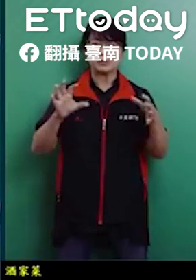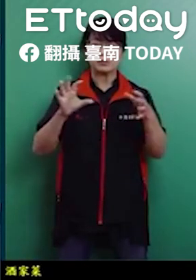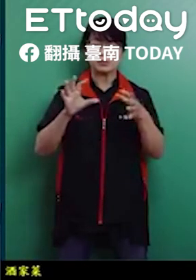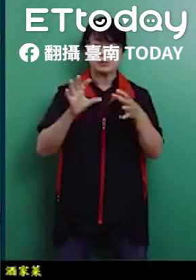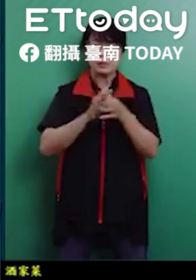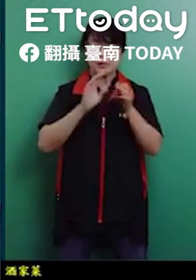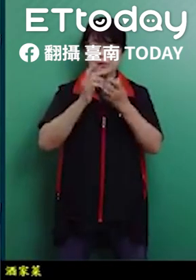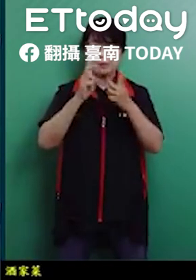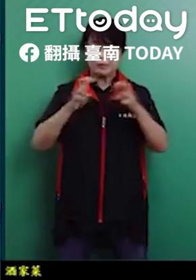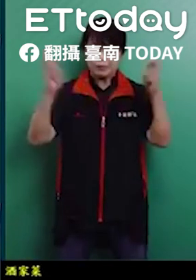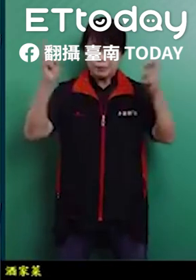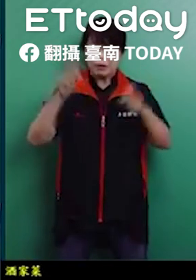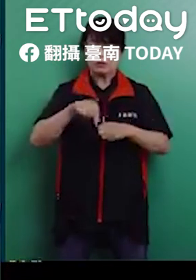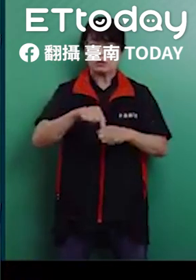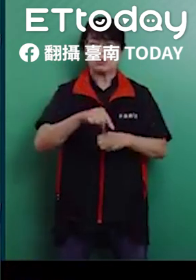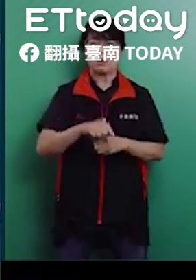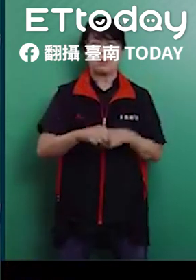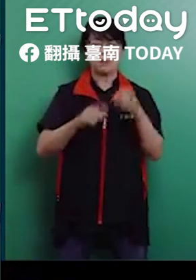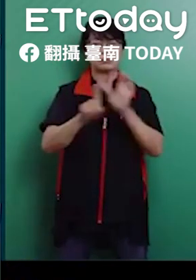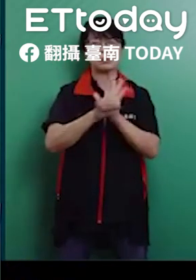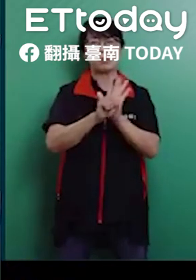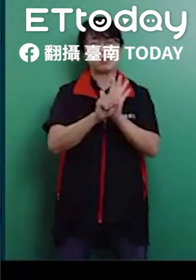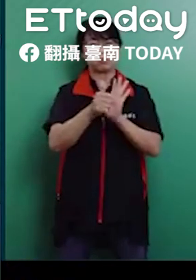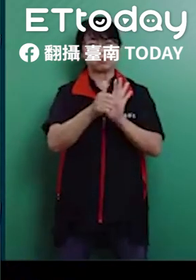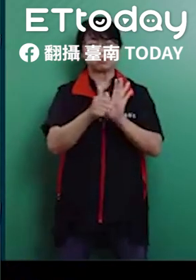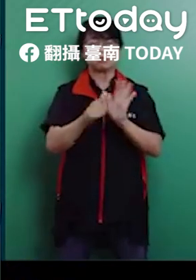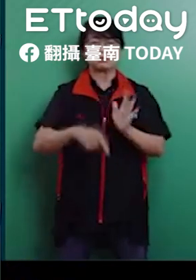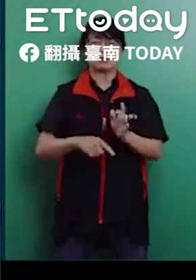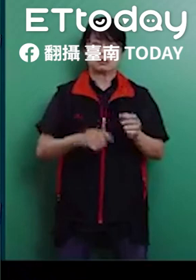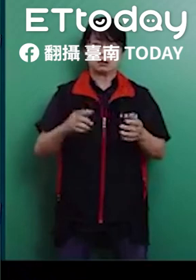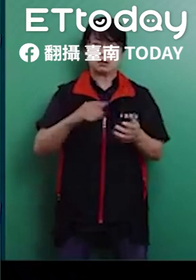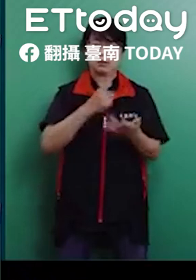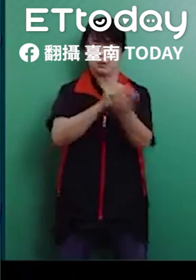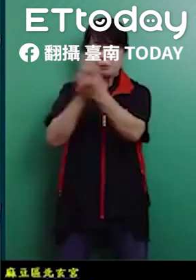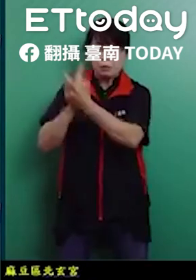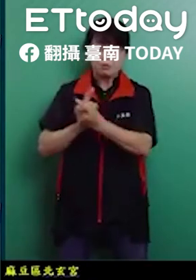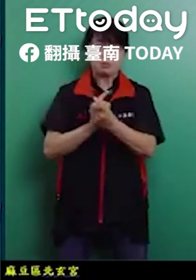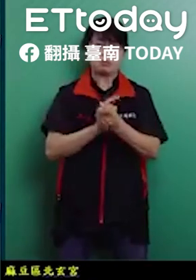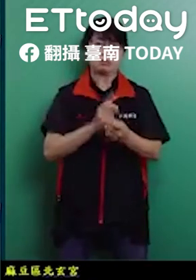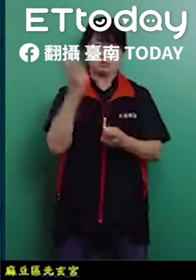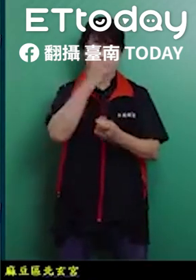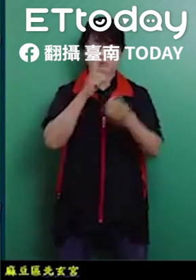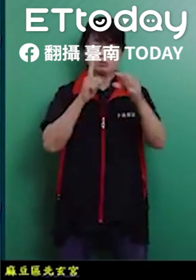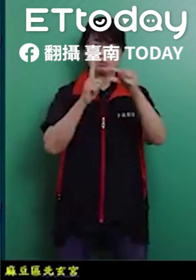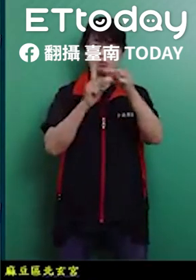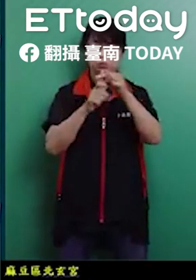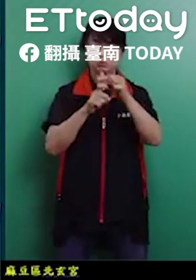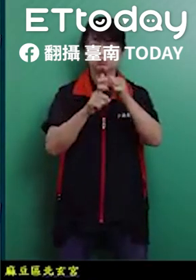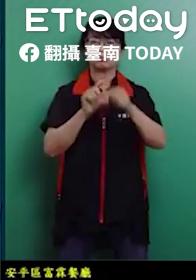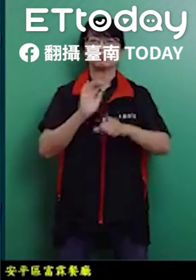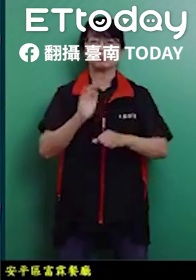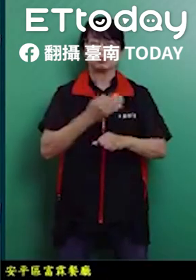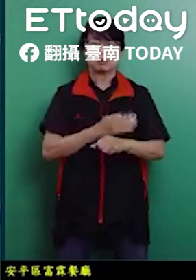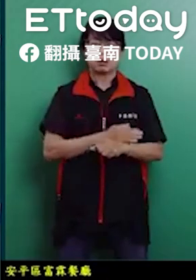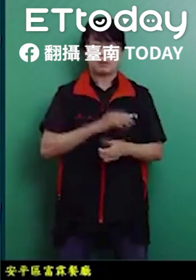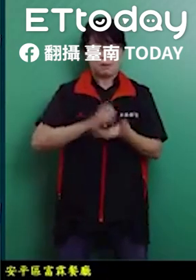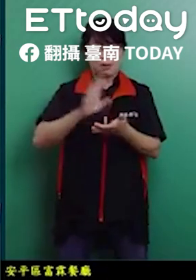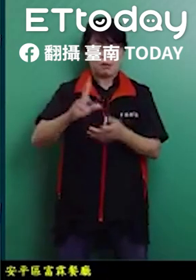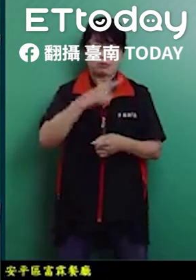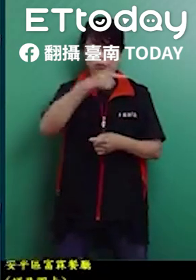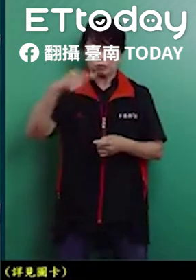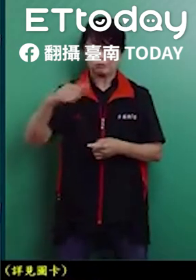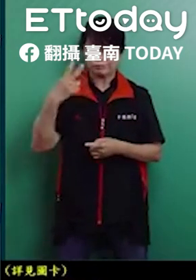迹，所以我们的一个采检者目前都在采检中。那目前暂时出来的报告是阴性，但是我们还在密切观